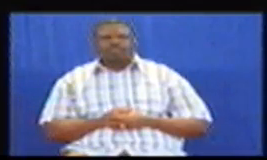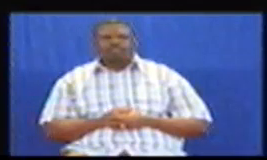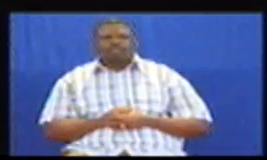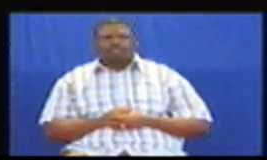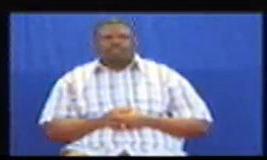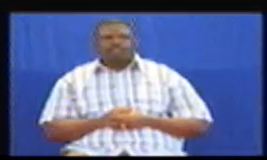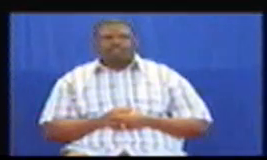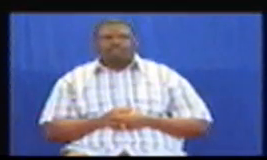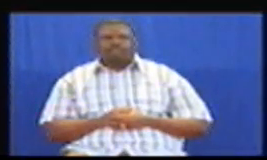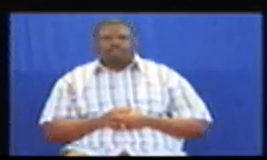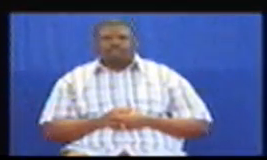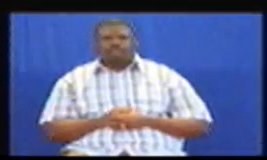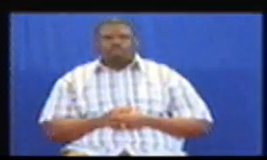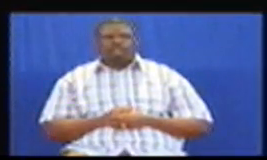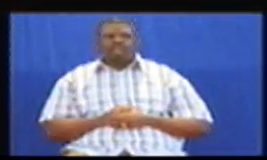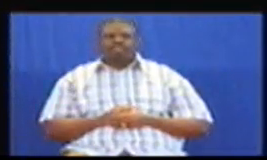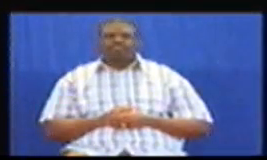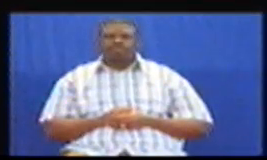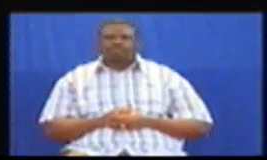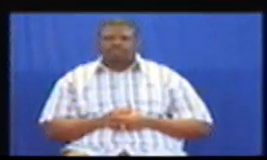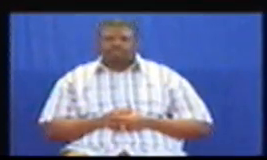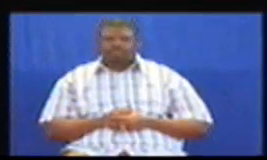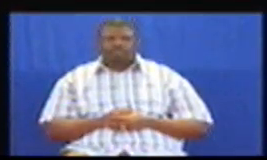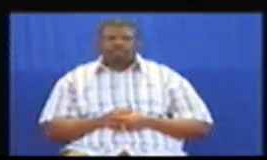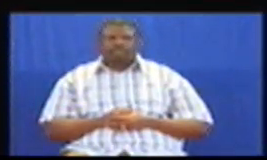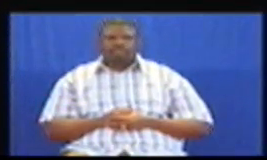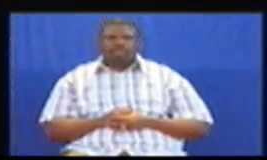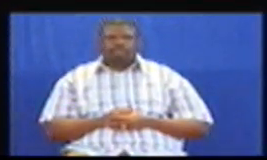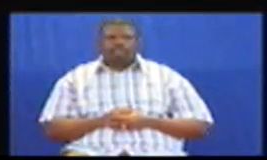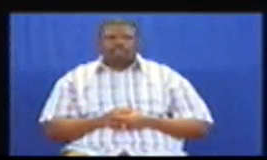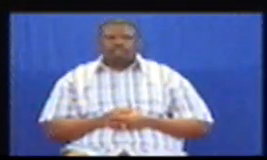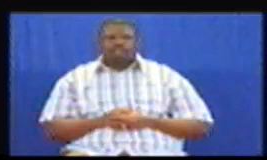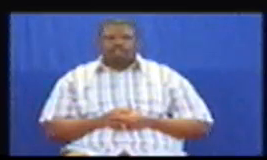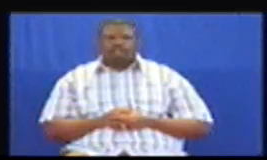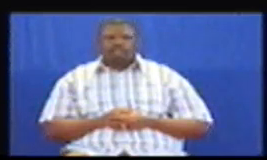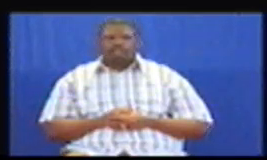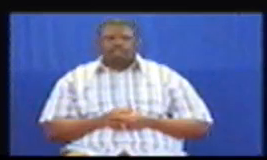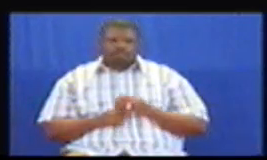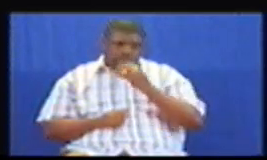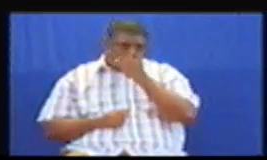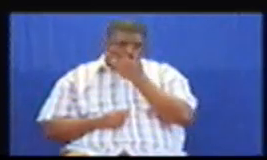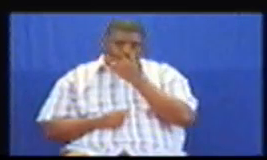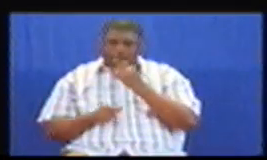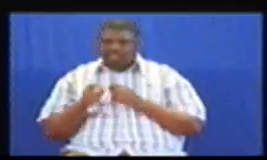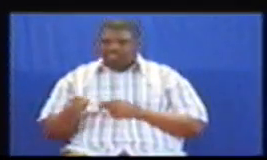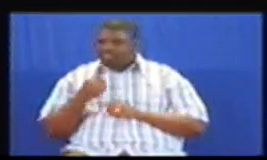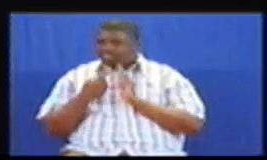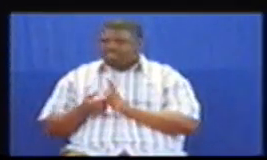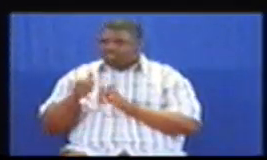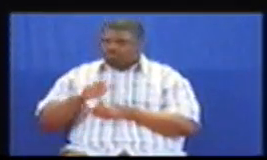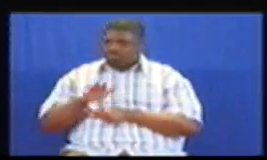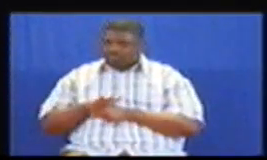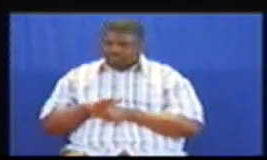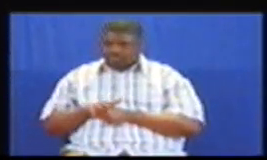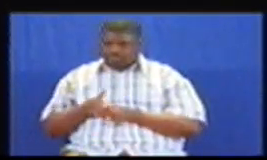kama nilivyosema, ile kamati ya katiba na sheria inafahamu hilo vizuri, na malengo yake ni mazuri, na tulipewa na mifano mingi sana